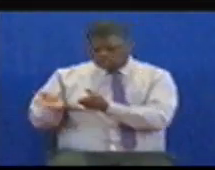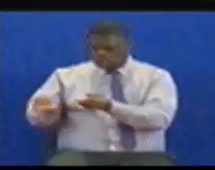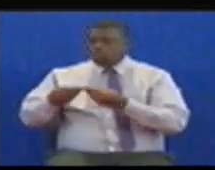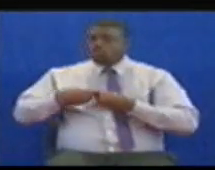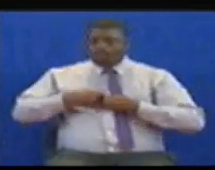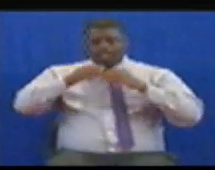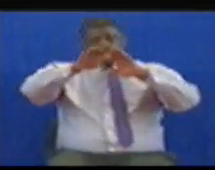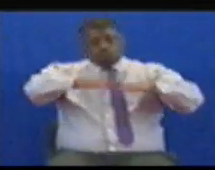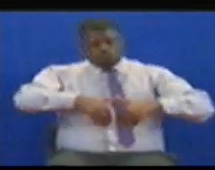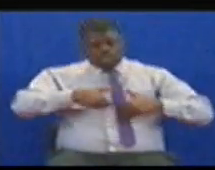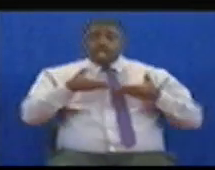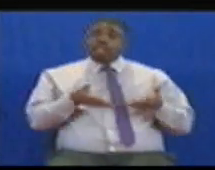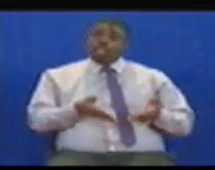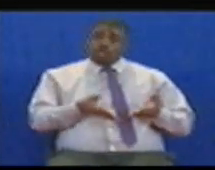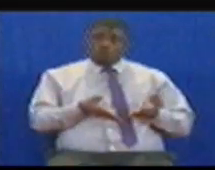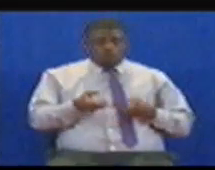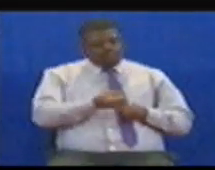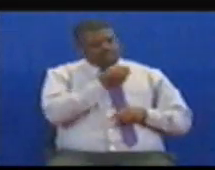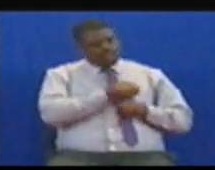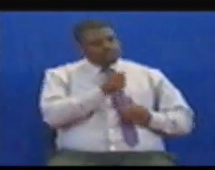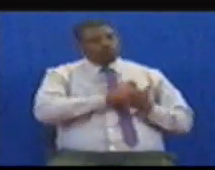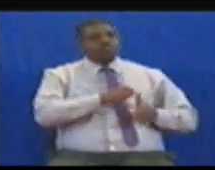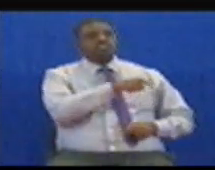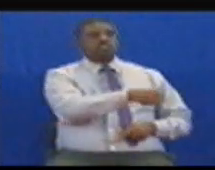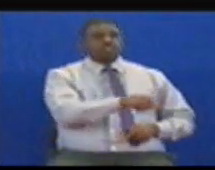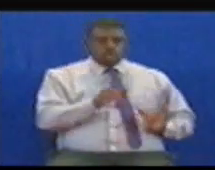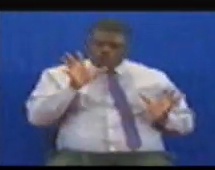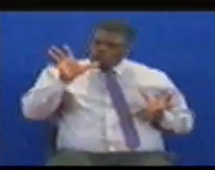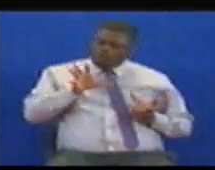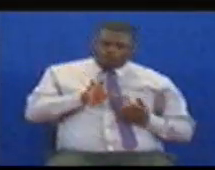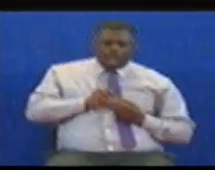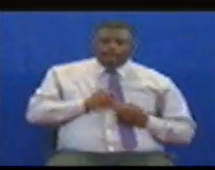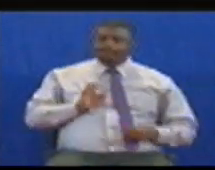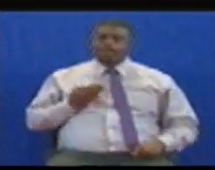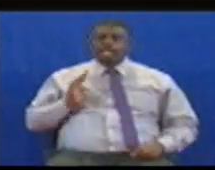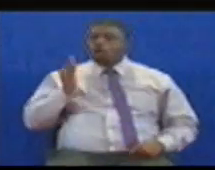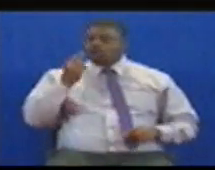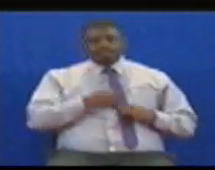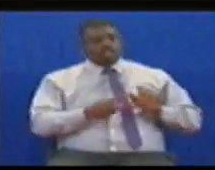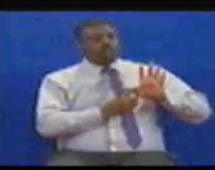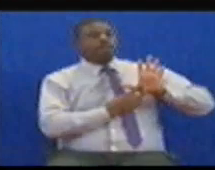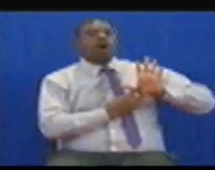leo watumishi wa ofisi hii ni jumla ya shilingi bilioni